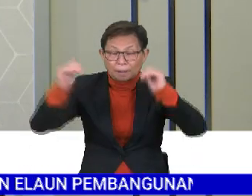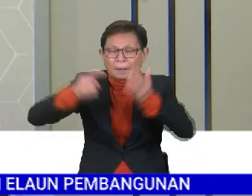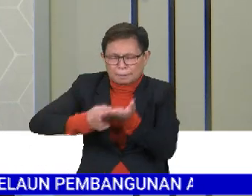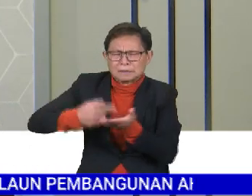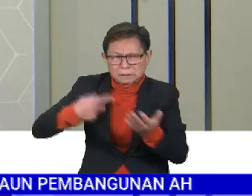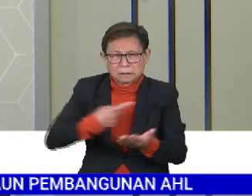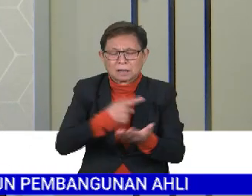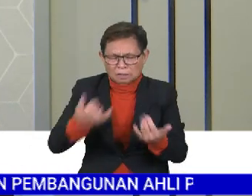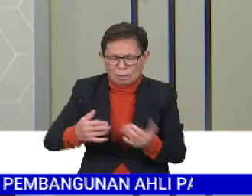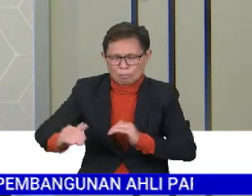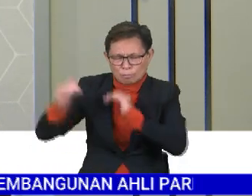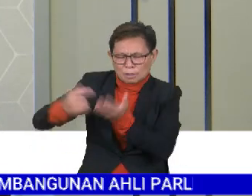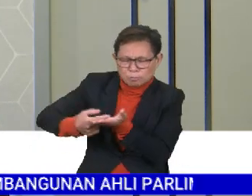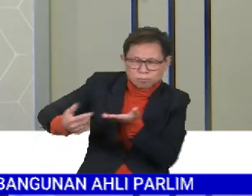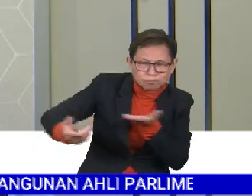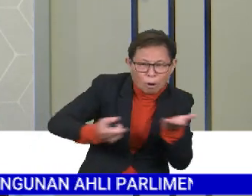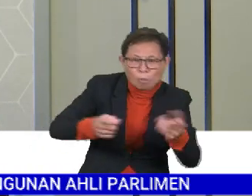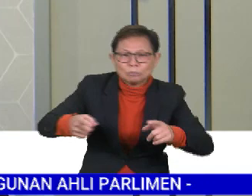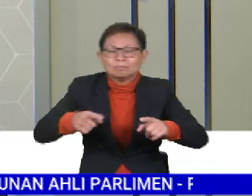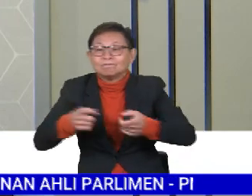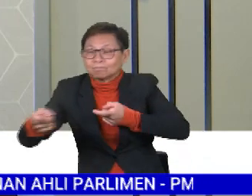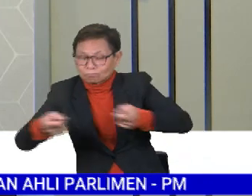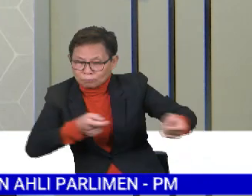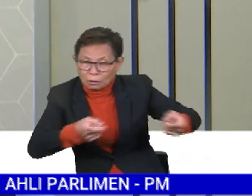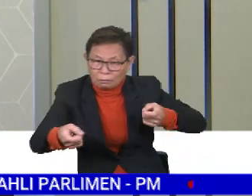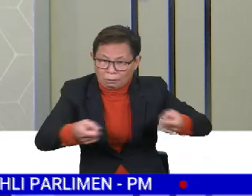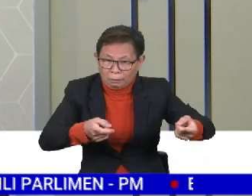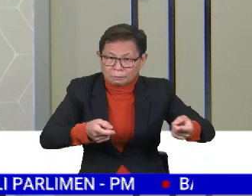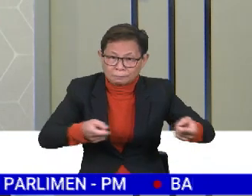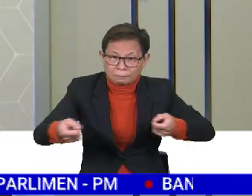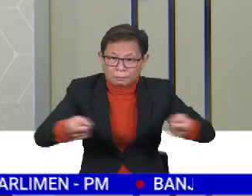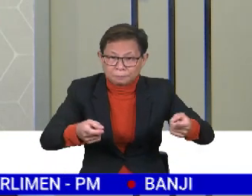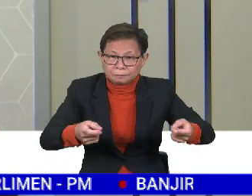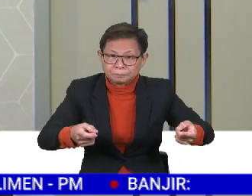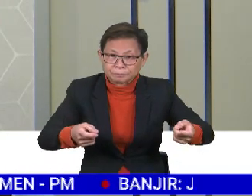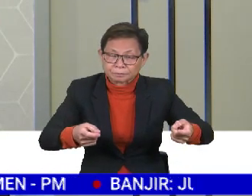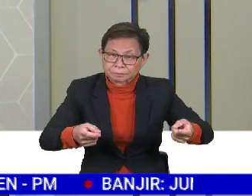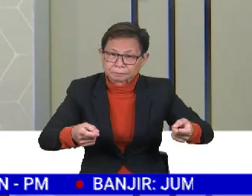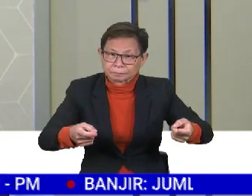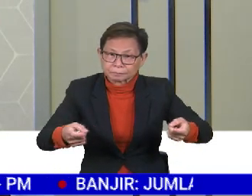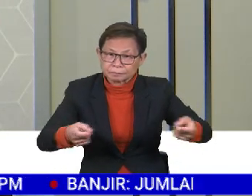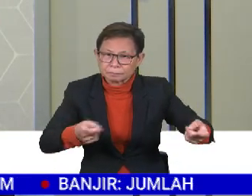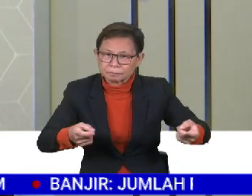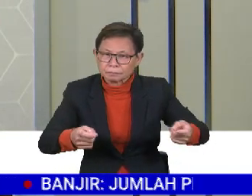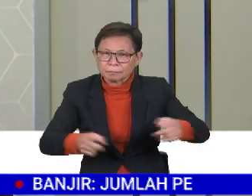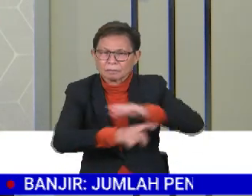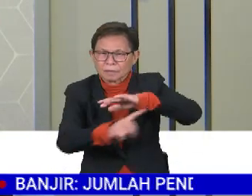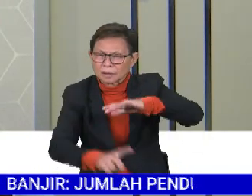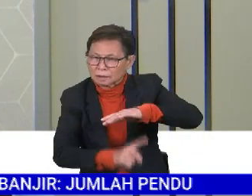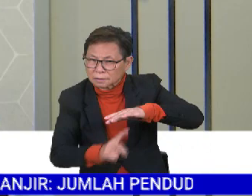perbincangan untuk menyelaraskan pembangunan 5G ini seluruh untuk kita collect data sejauh mana berapa